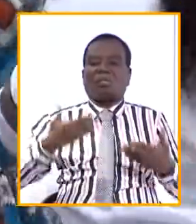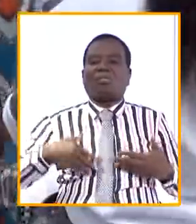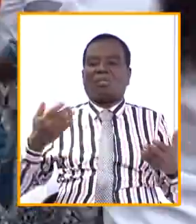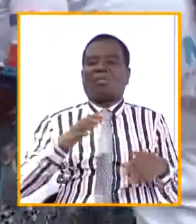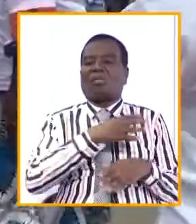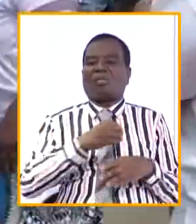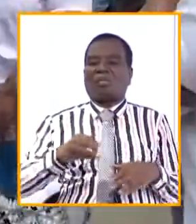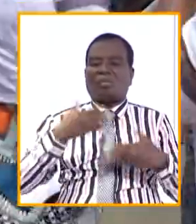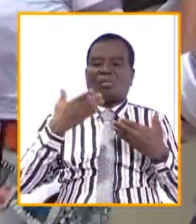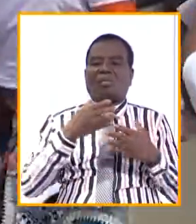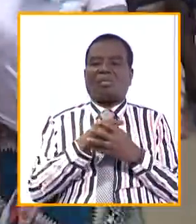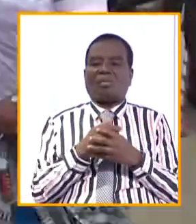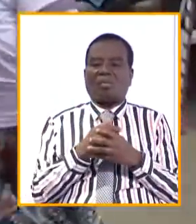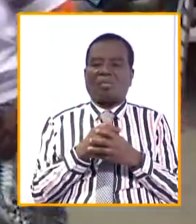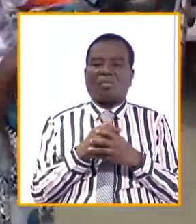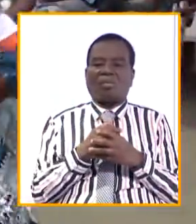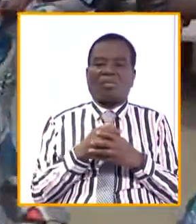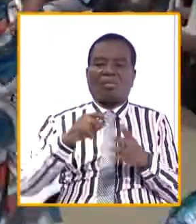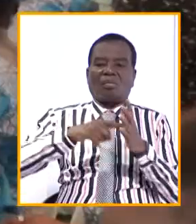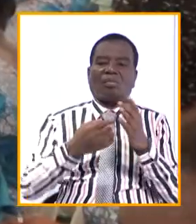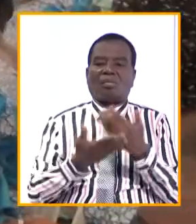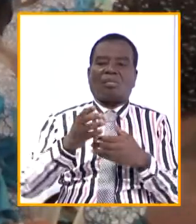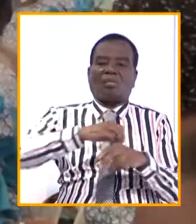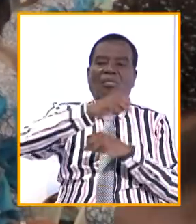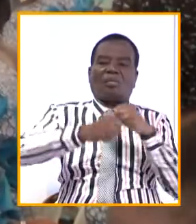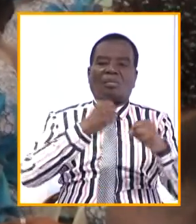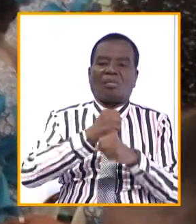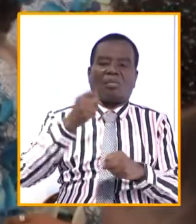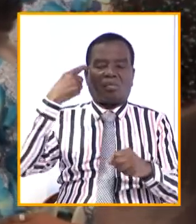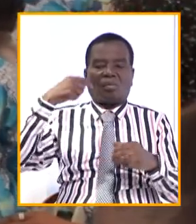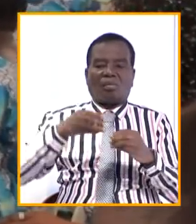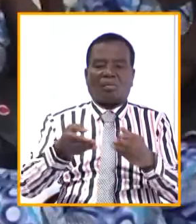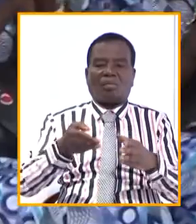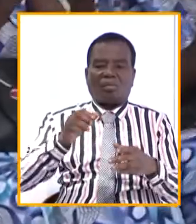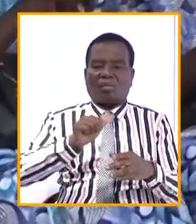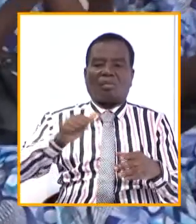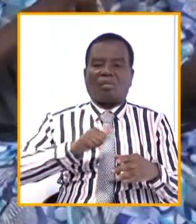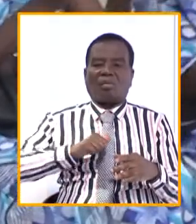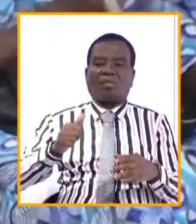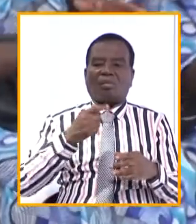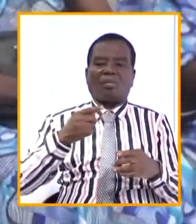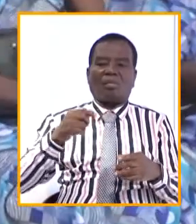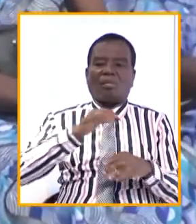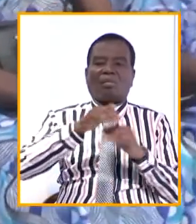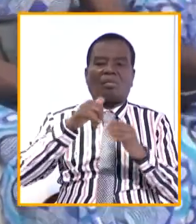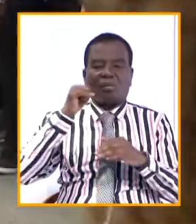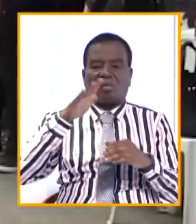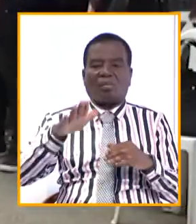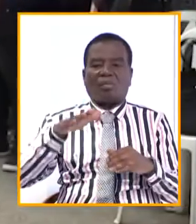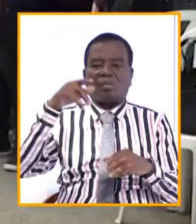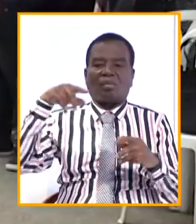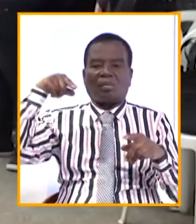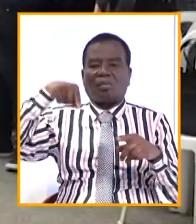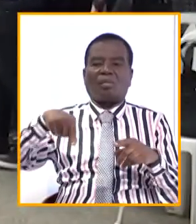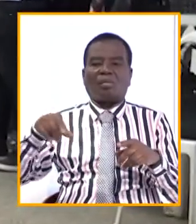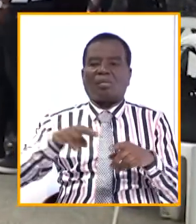ces braves femmes de la salubrité. Une fois par an, elles se consacrent à elles-mêmes. Ce sont ces dames que vous rencontrez sur les